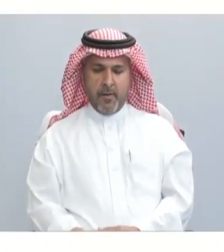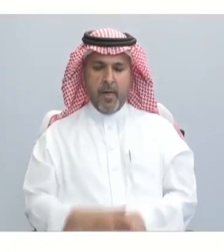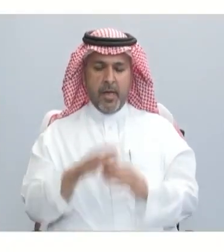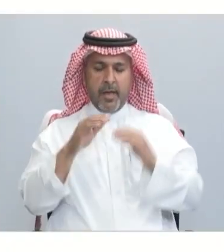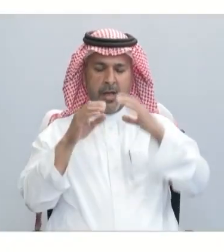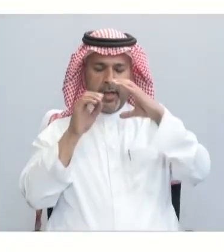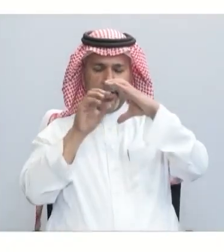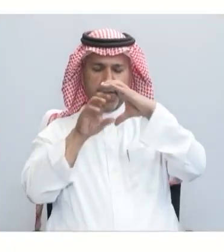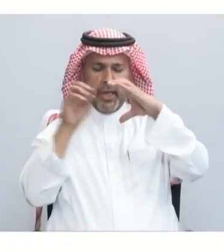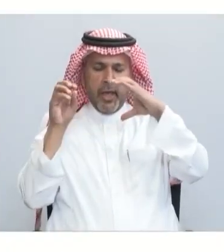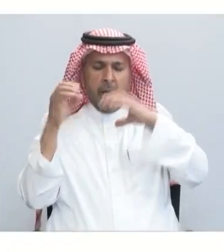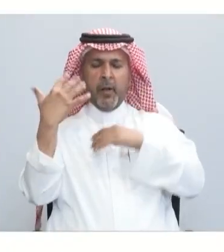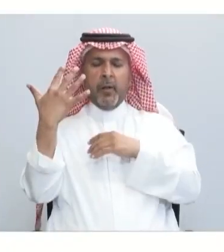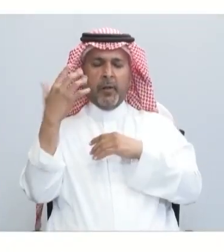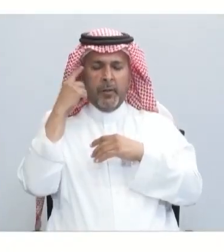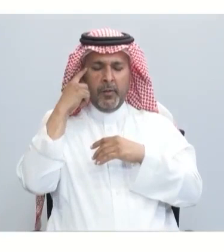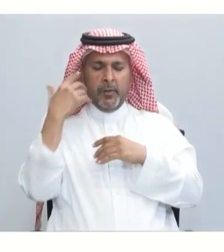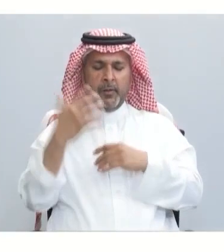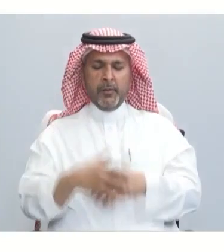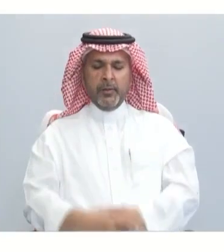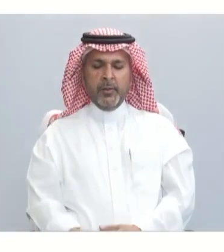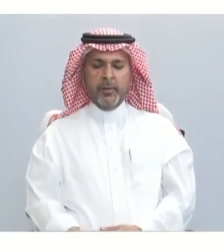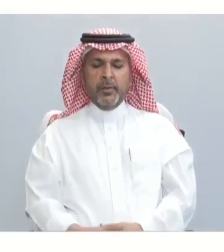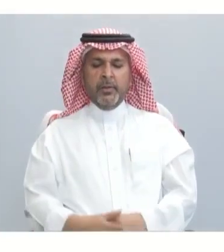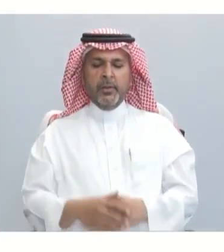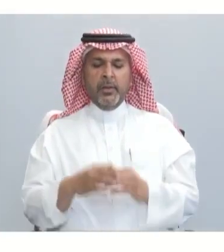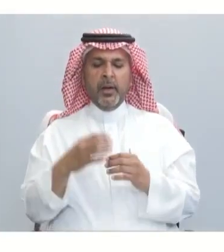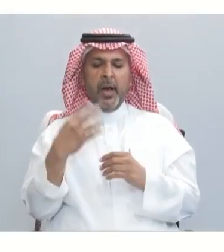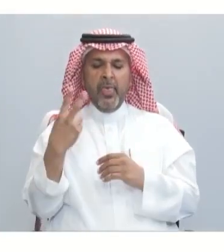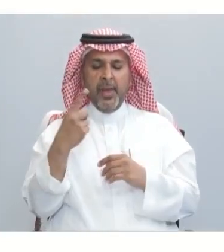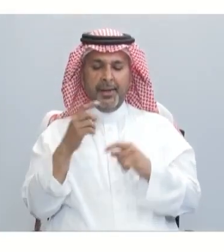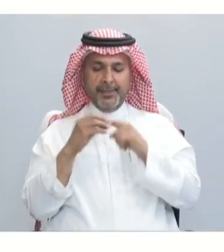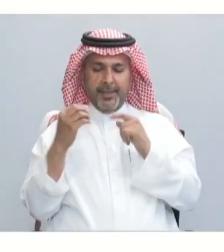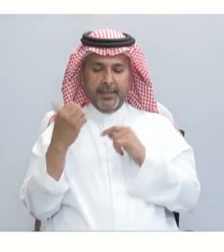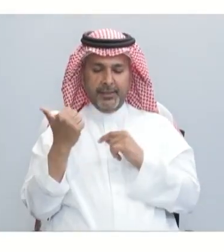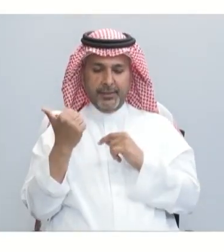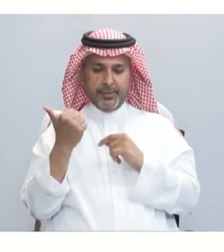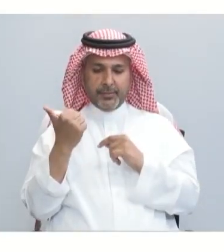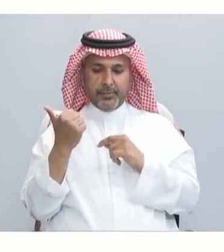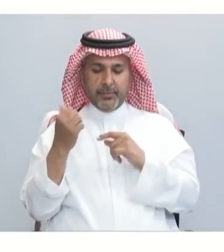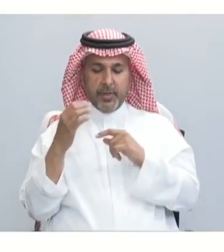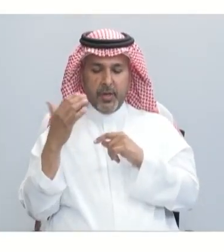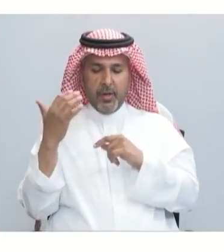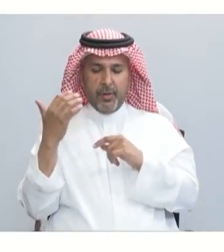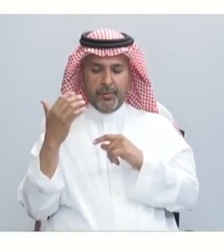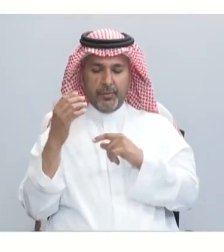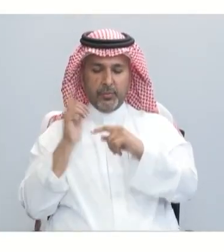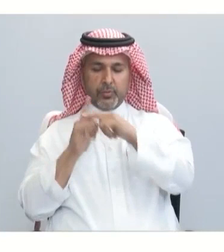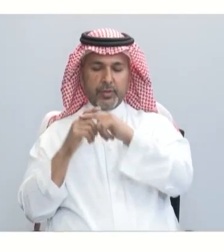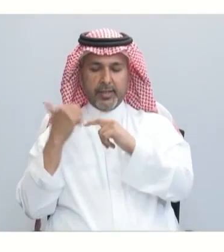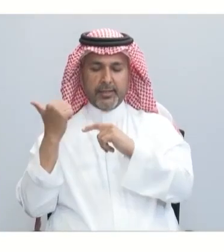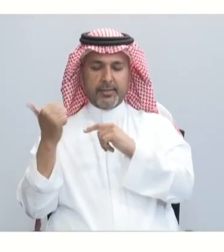لداخل الجذر نبسط الان راح يكون عندي 12 ناقص 6 هنا عندي ناقص 6 جذر